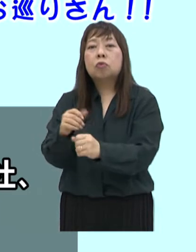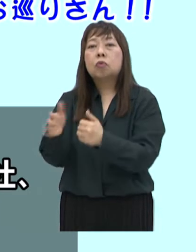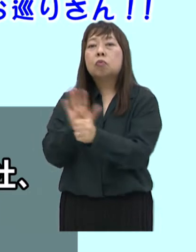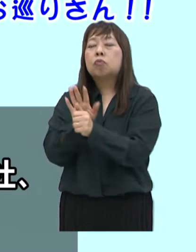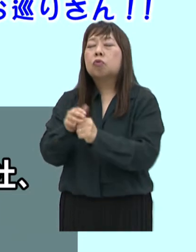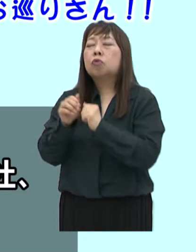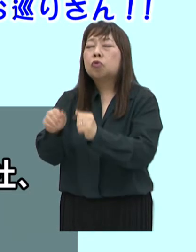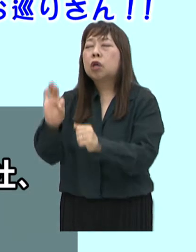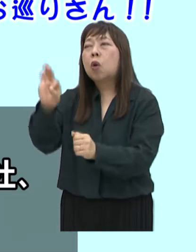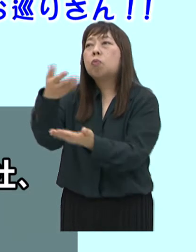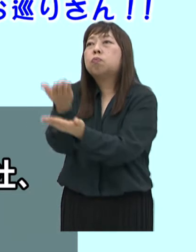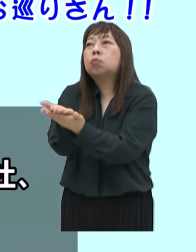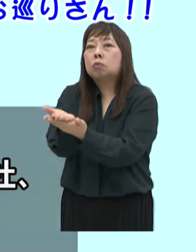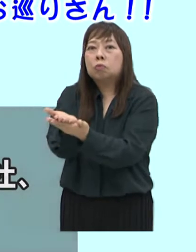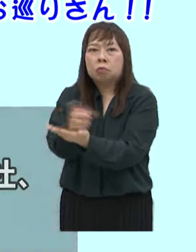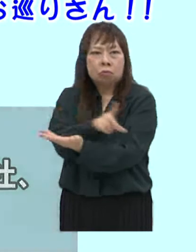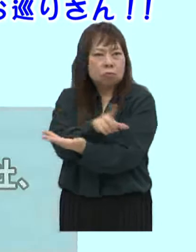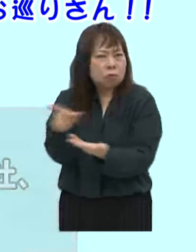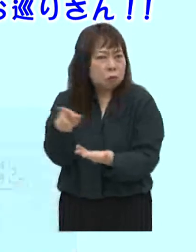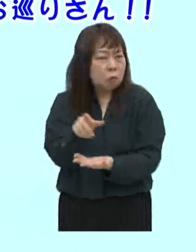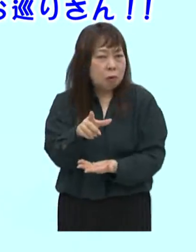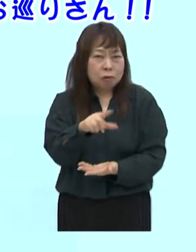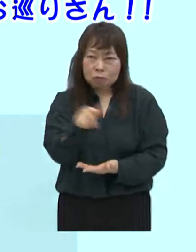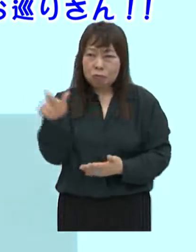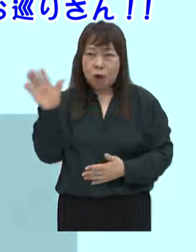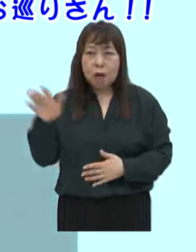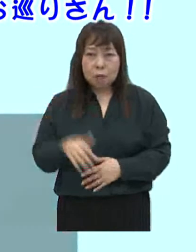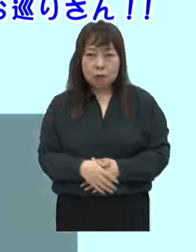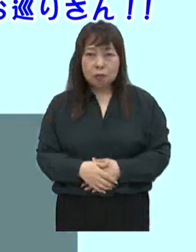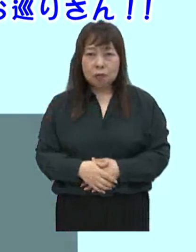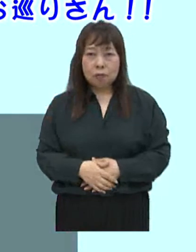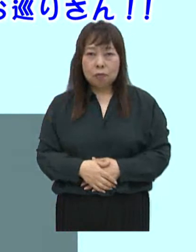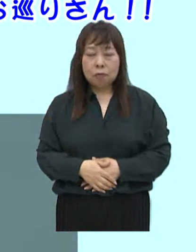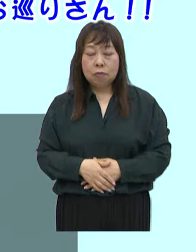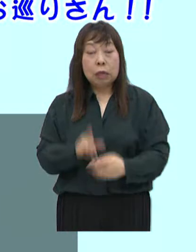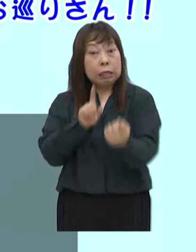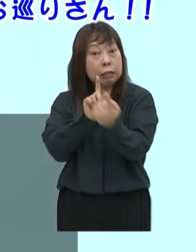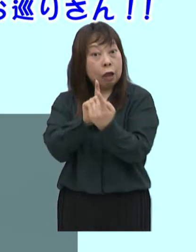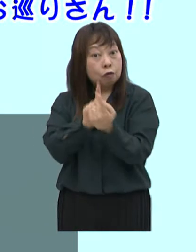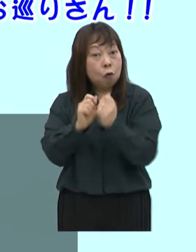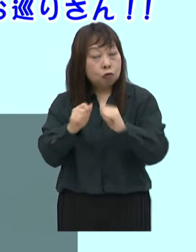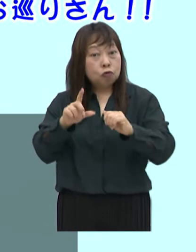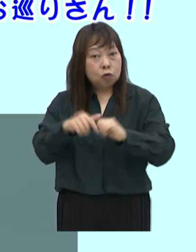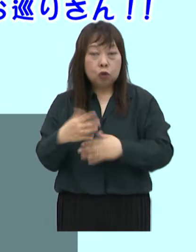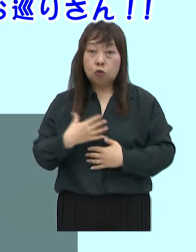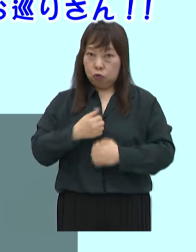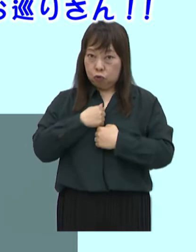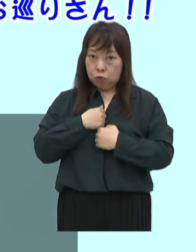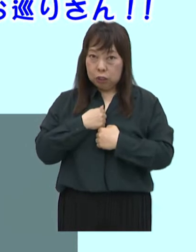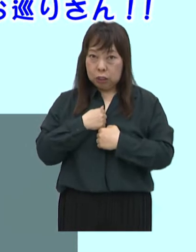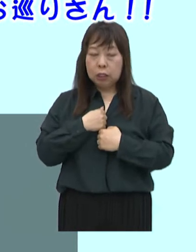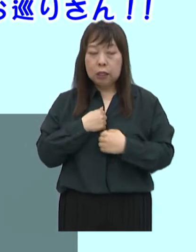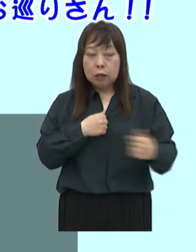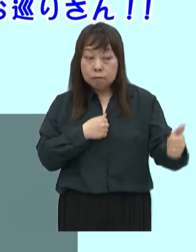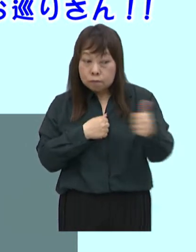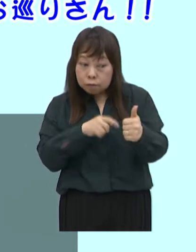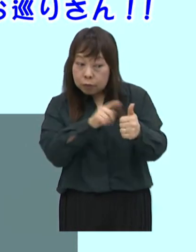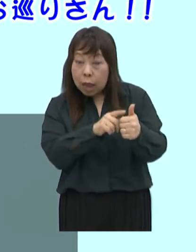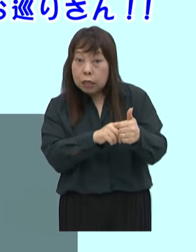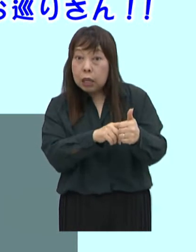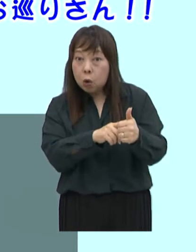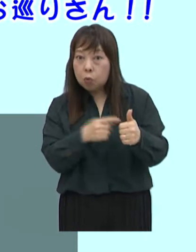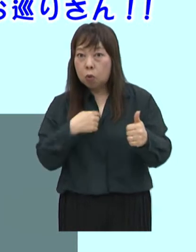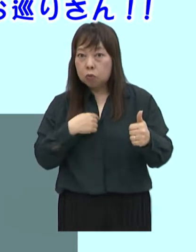求などが考えられます。対応時の留意事項、相手より多い人数で対応